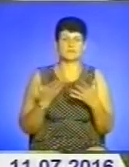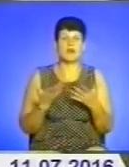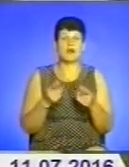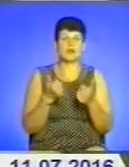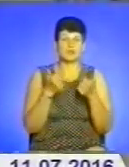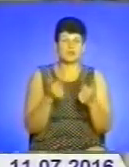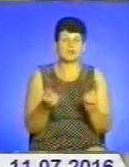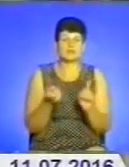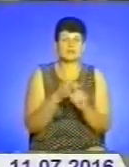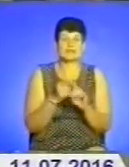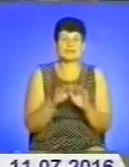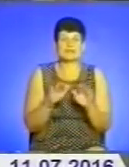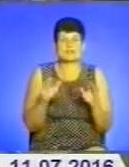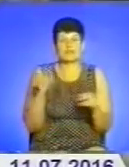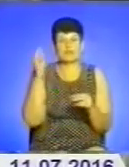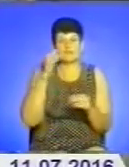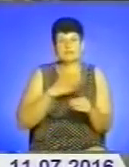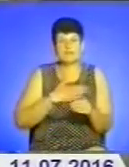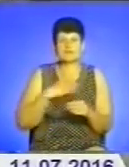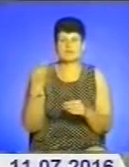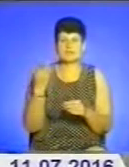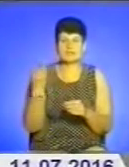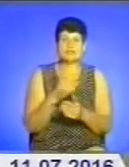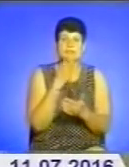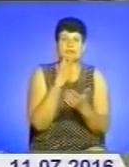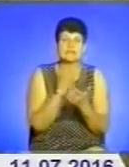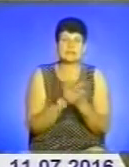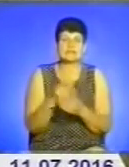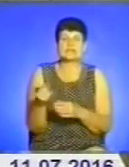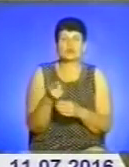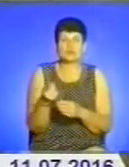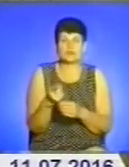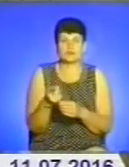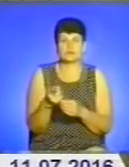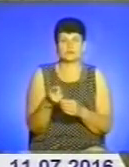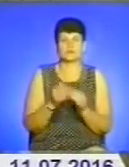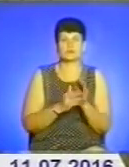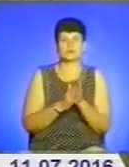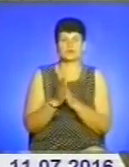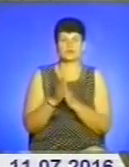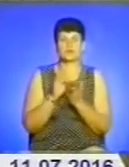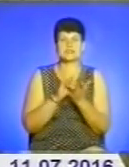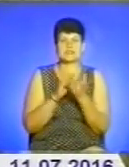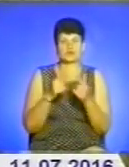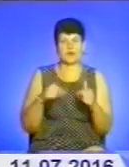дітей до вивчення нашої історії. І врешті – репрезентація Тернопілля в розвитку туристичної галузі.